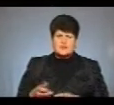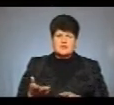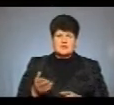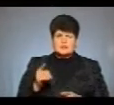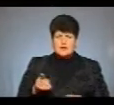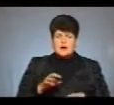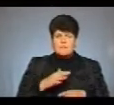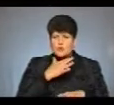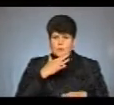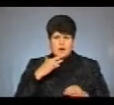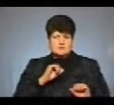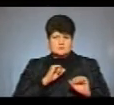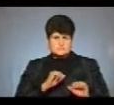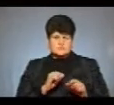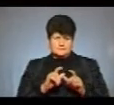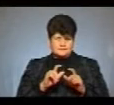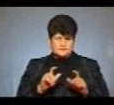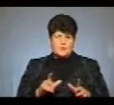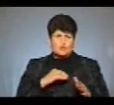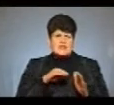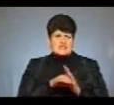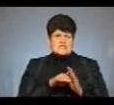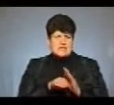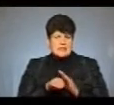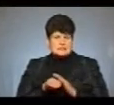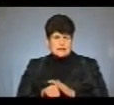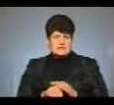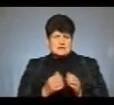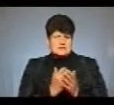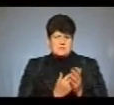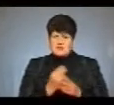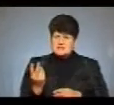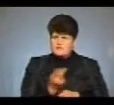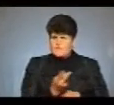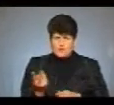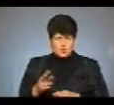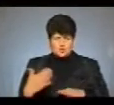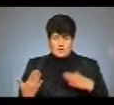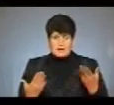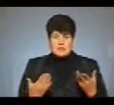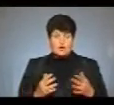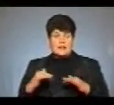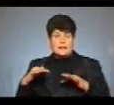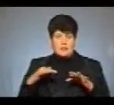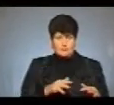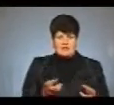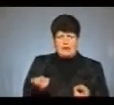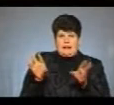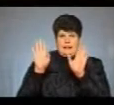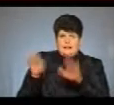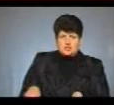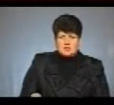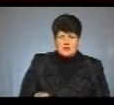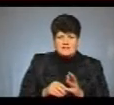були багато фортифікаційних споруд, були склади боєприпасів обох сторін, які при наступі залишалися